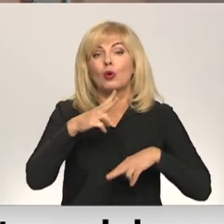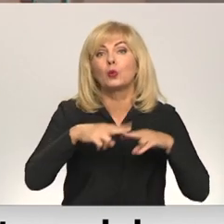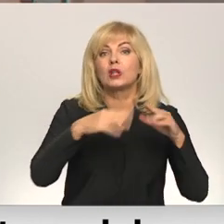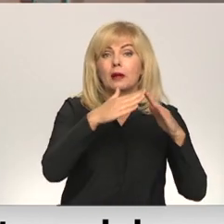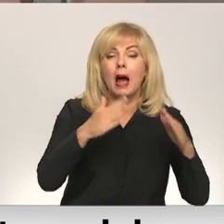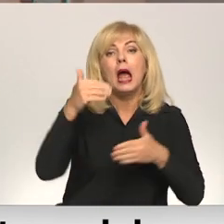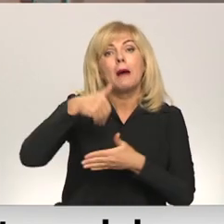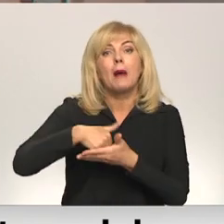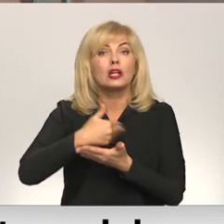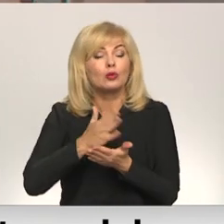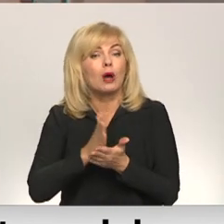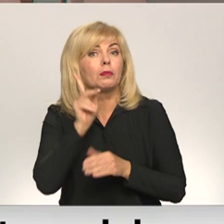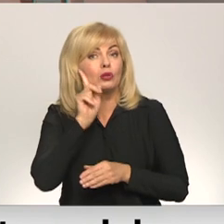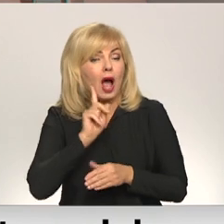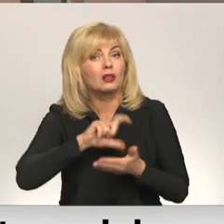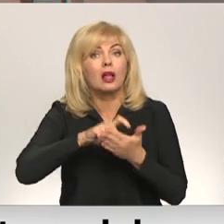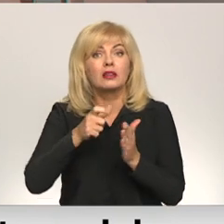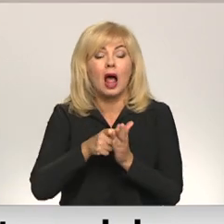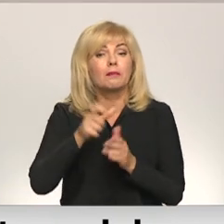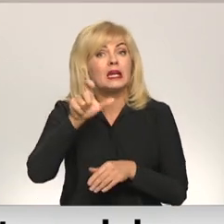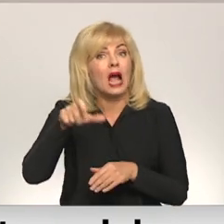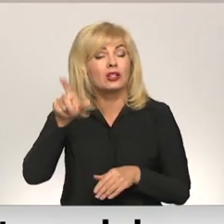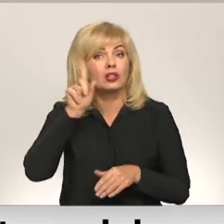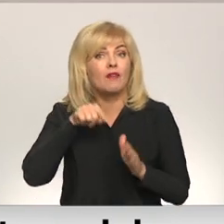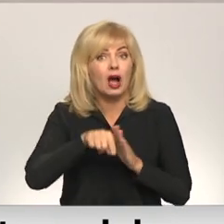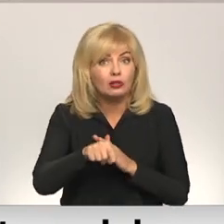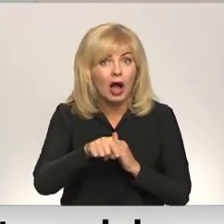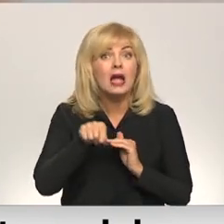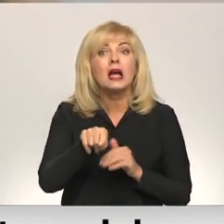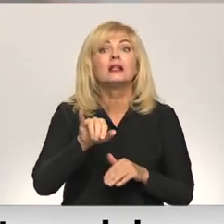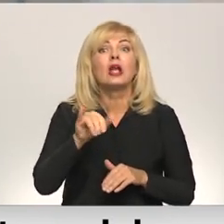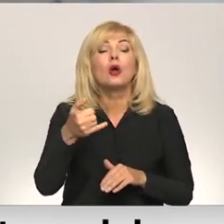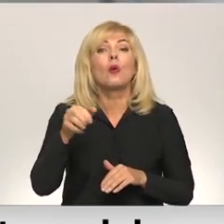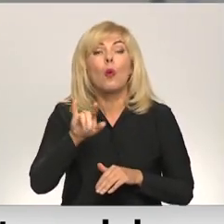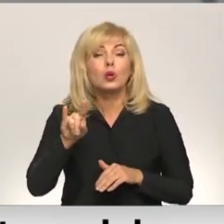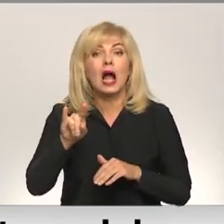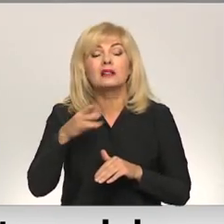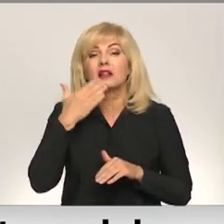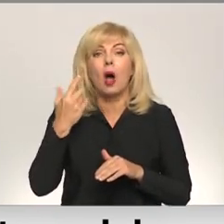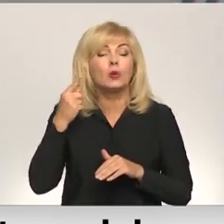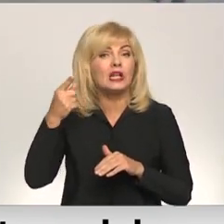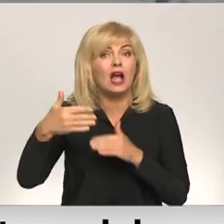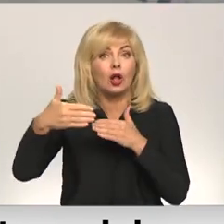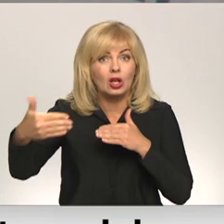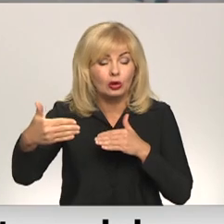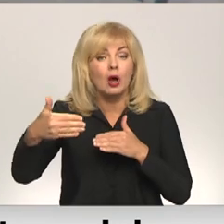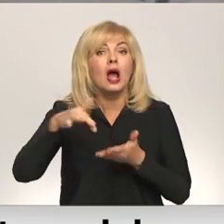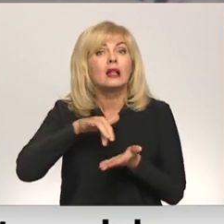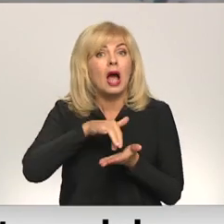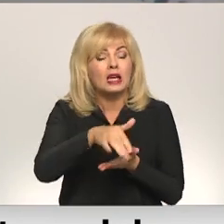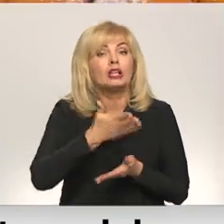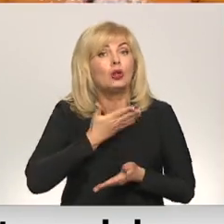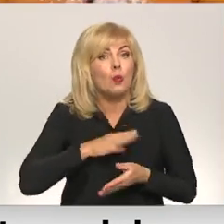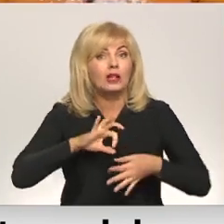labākas telpas un iedzīvotājiem ērta piekļuve. Līdz Tikturgas nodaļai attālums varbūt pat nav tik liels, tomēr tikšana līdz tai ļoti